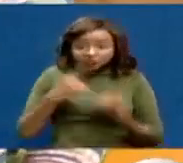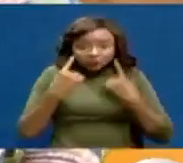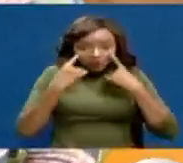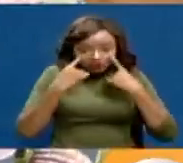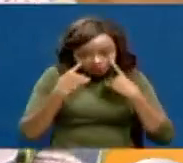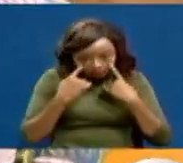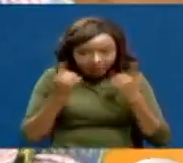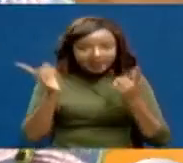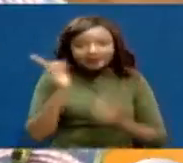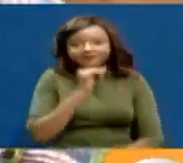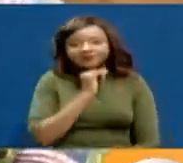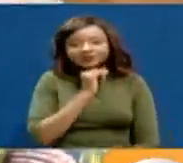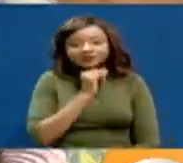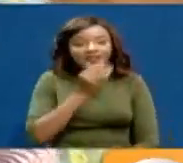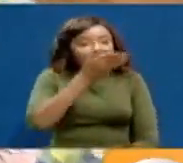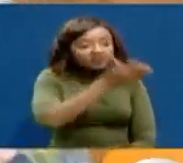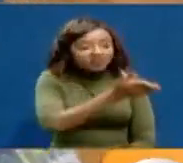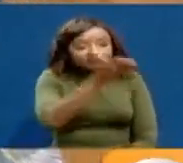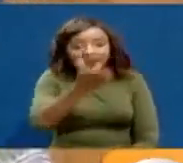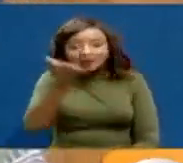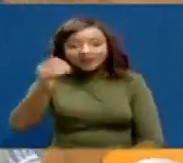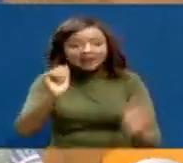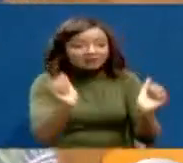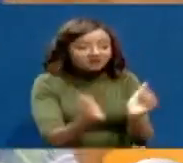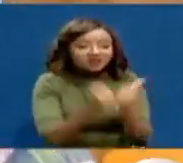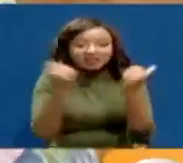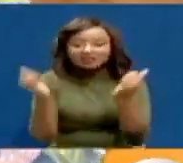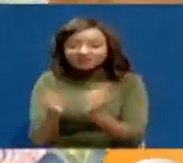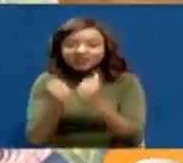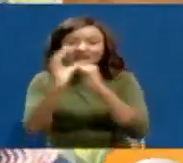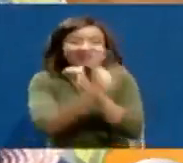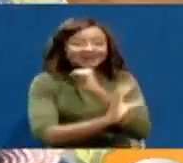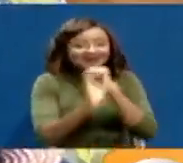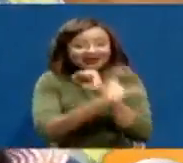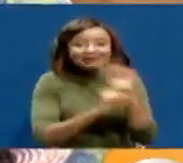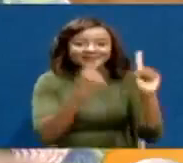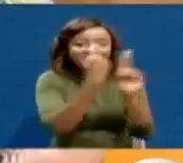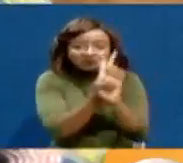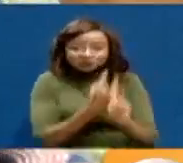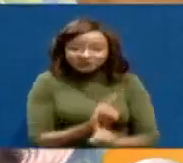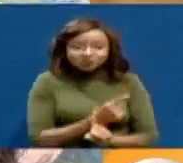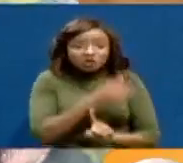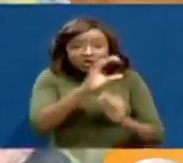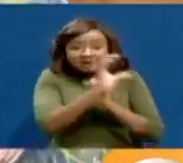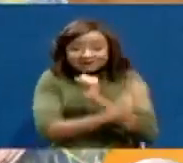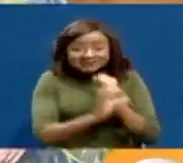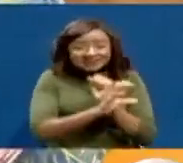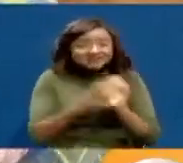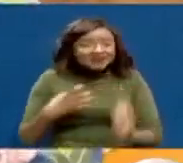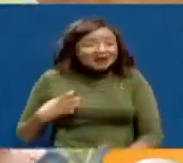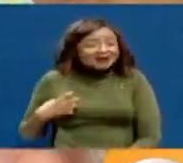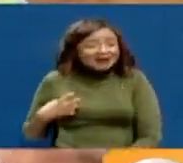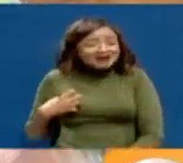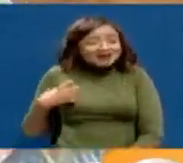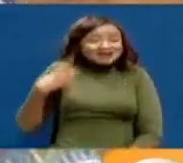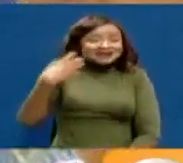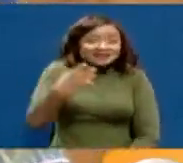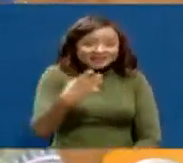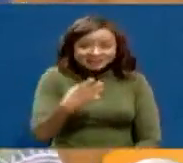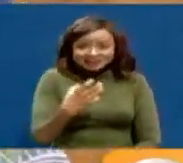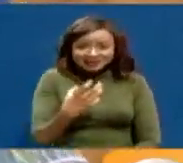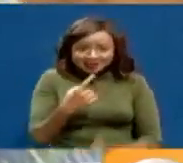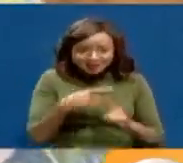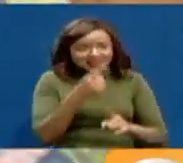yale ambao yamefanyika katika mataifa makubwa na tajiri mara 20 kuliko